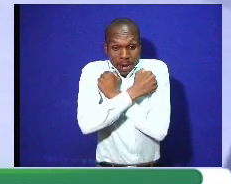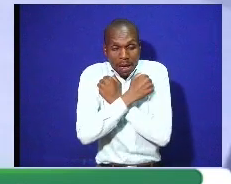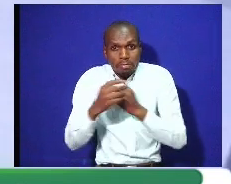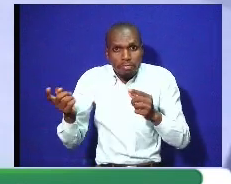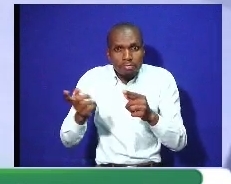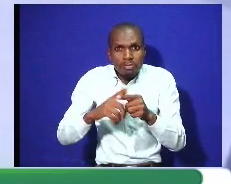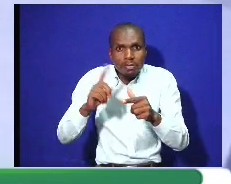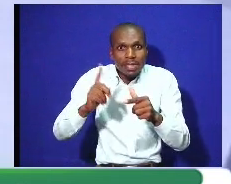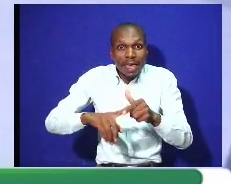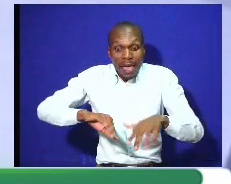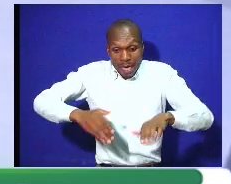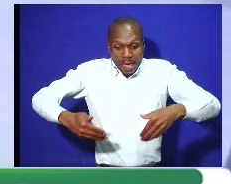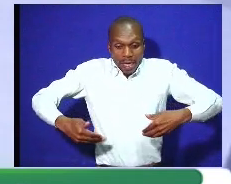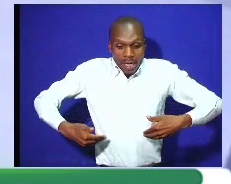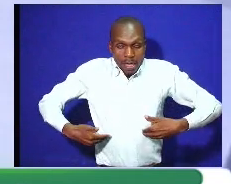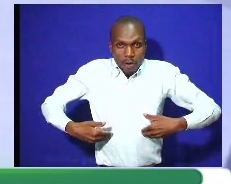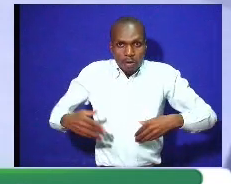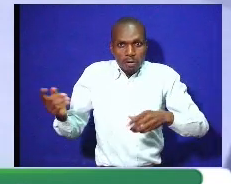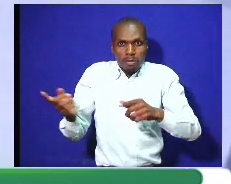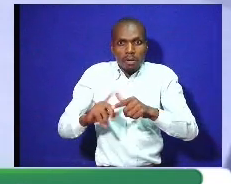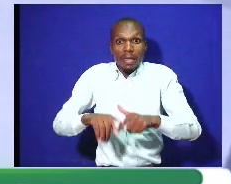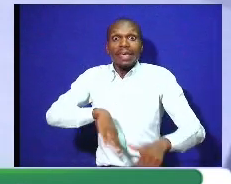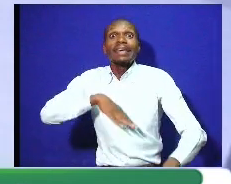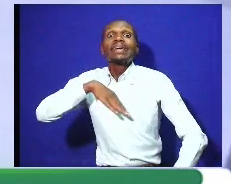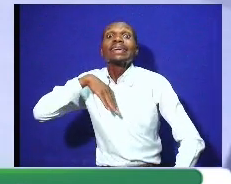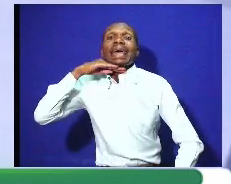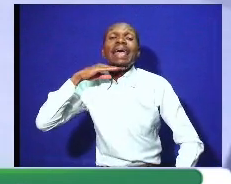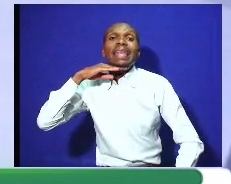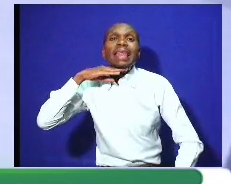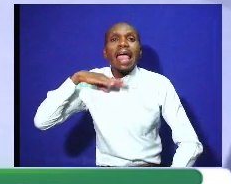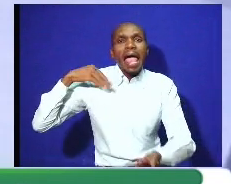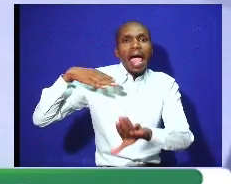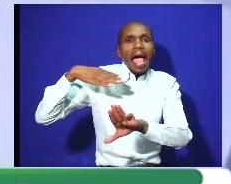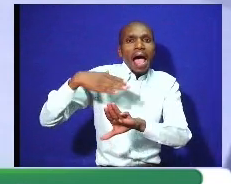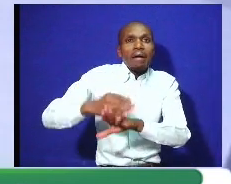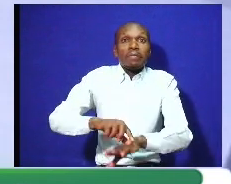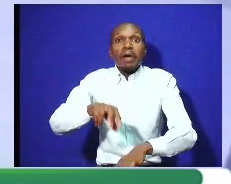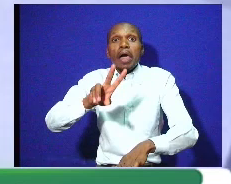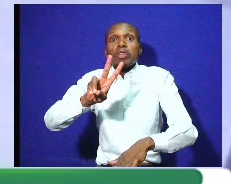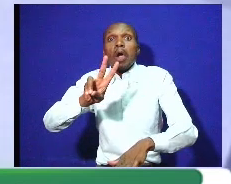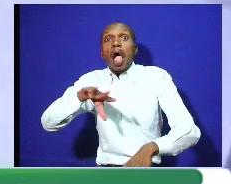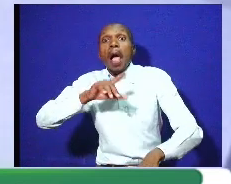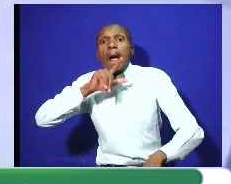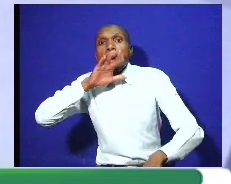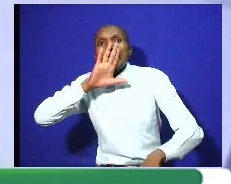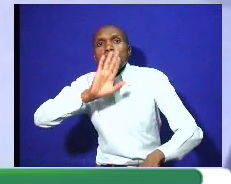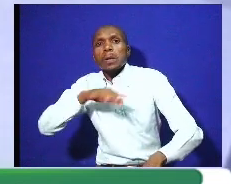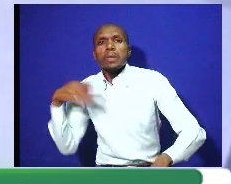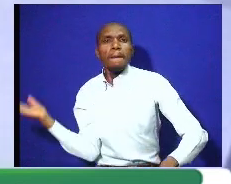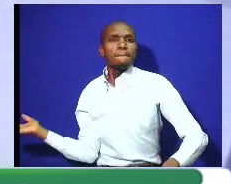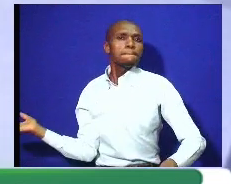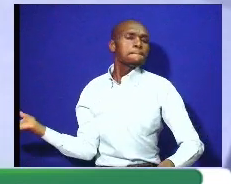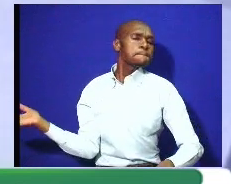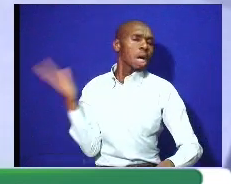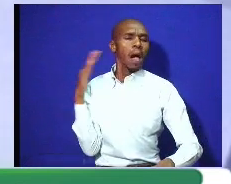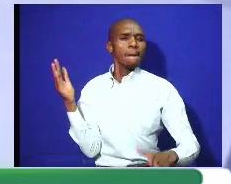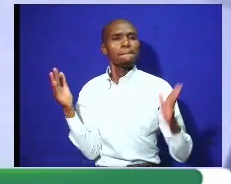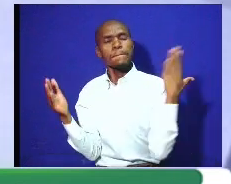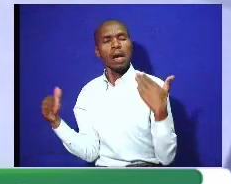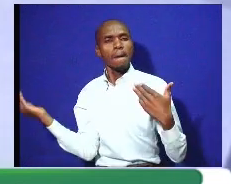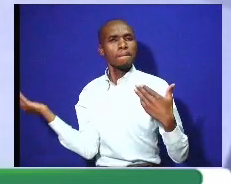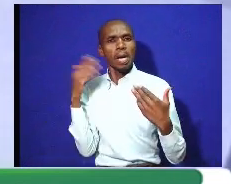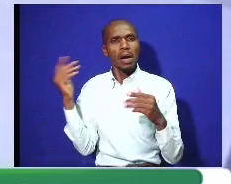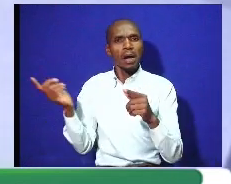igobo no musawoyo niga beteka usirikuma wae maiga yogo saga no na murababira ubaraba sani baje asokuru wanro mwiseko